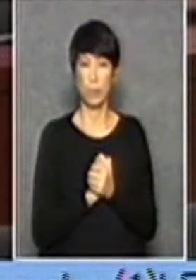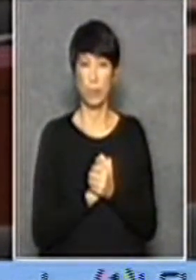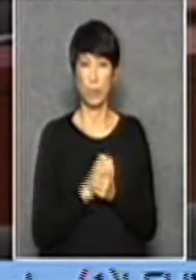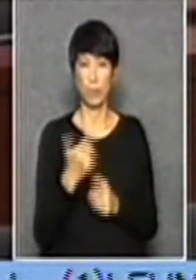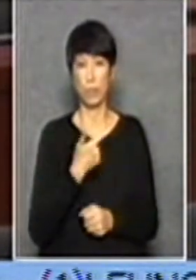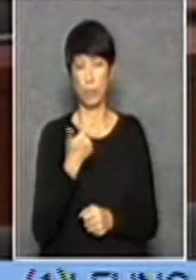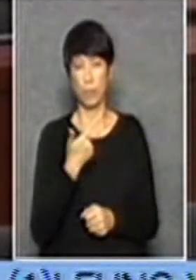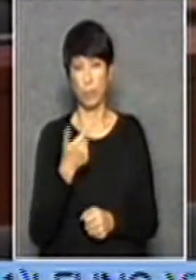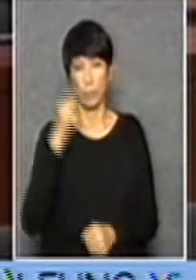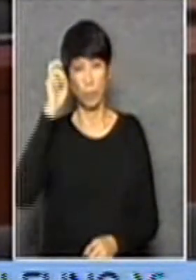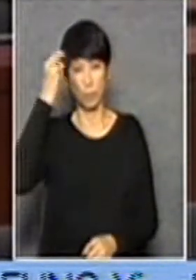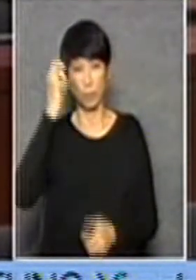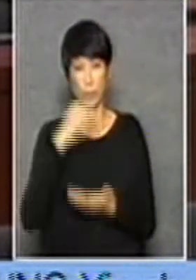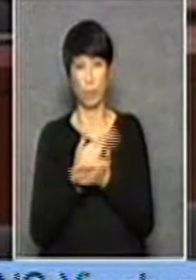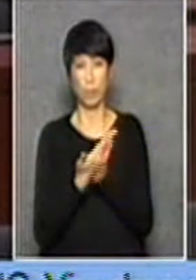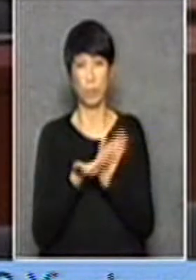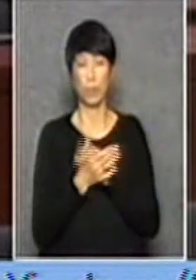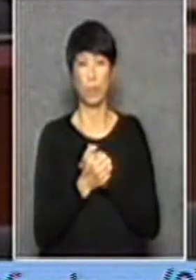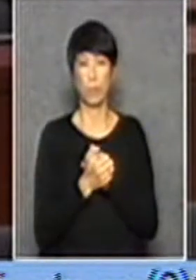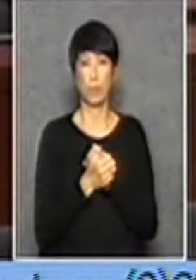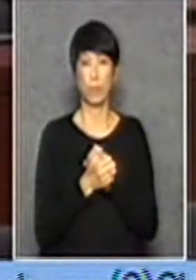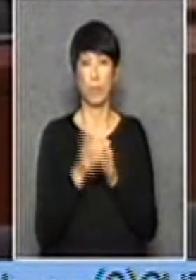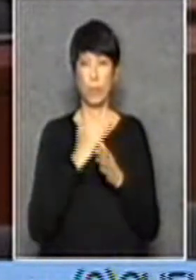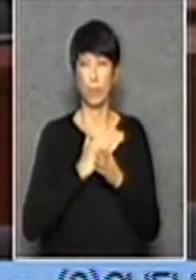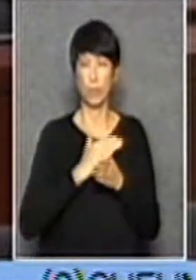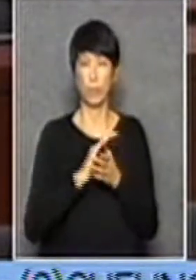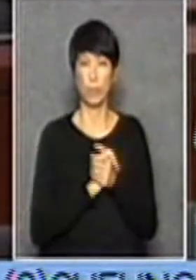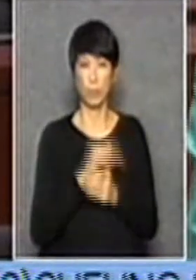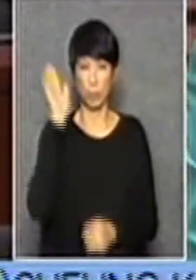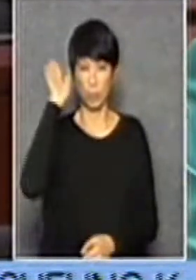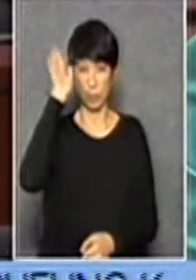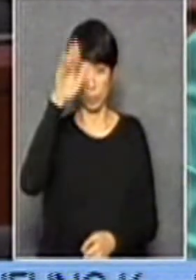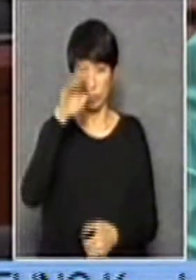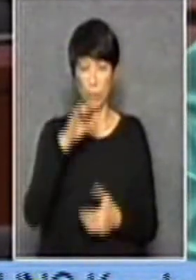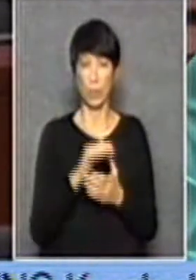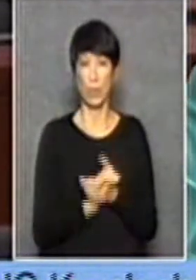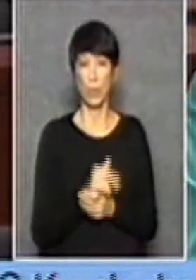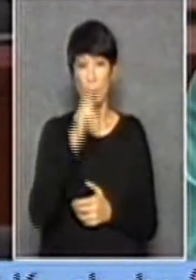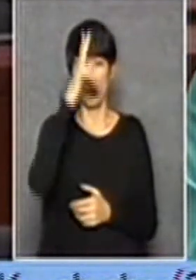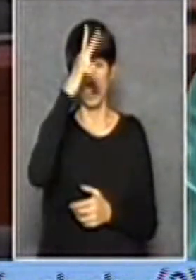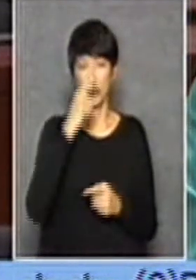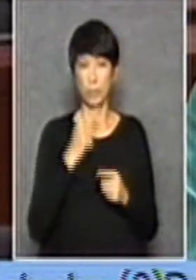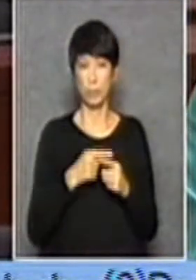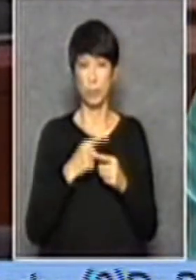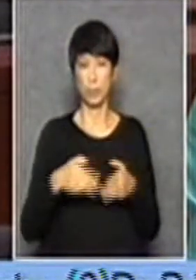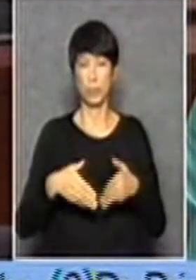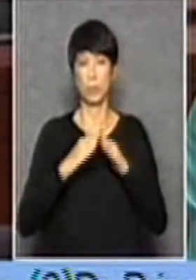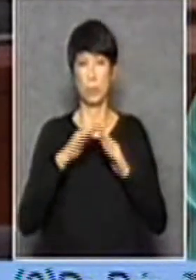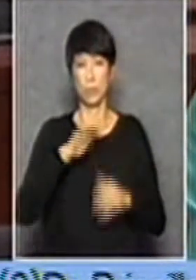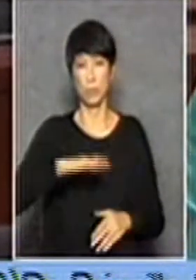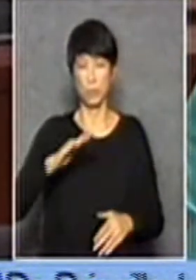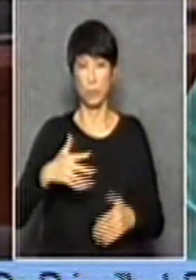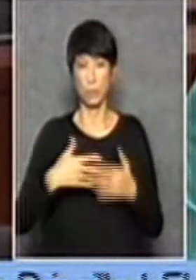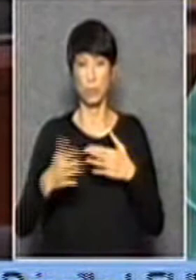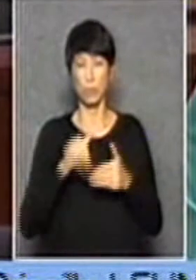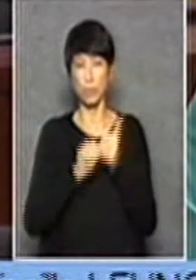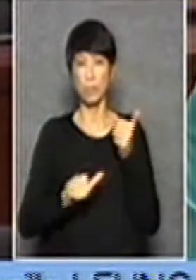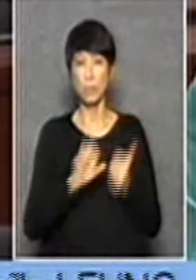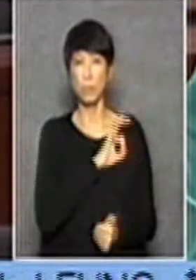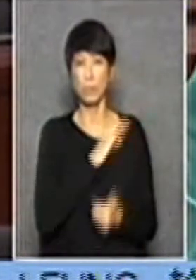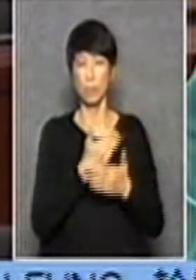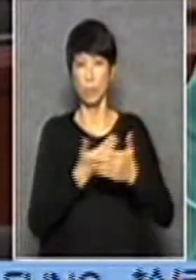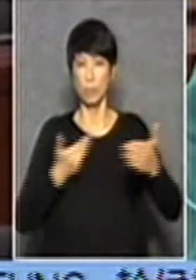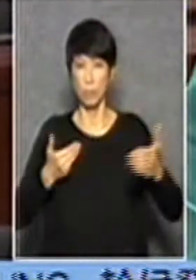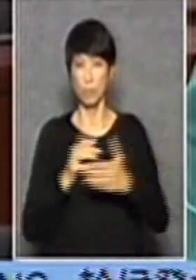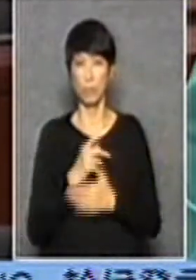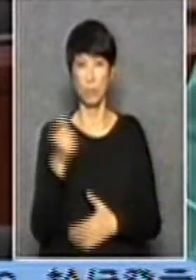很多要考虑，所以我们希望政府能够在未成立儿童事务委员会之前，能够